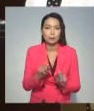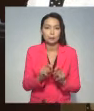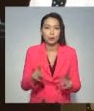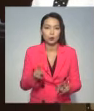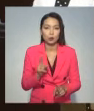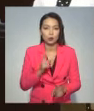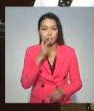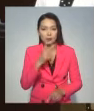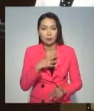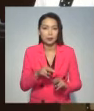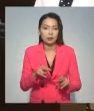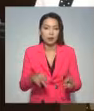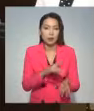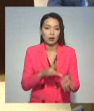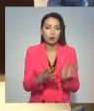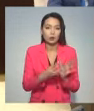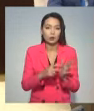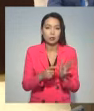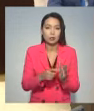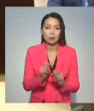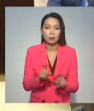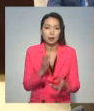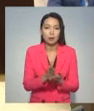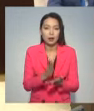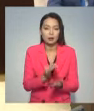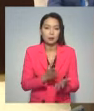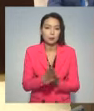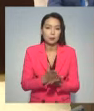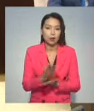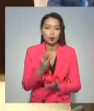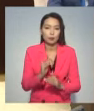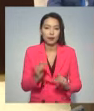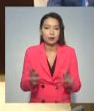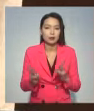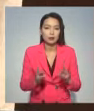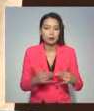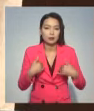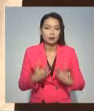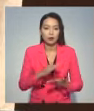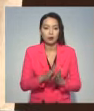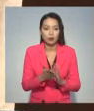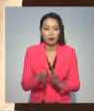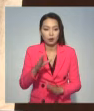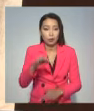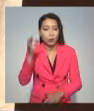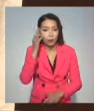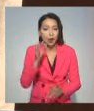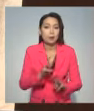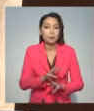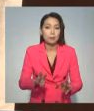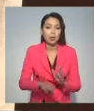қаласындағы 9-шы сынып оқушысы мектепке балта мен пышақ алып келіп, үш баланы жарақаттаған қайғылы жағдайды еске салып,